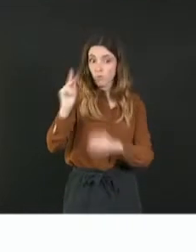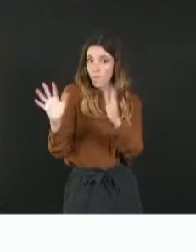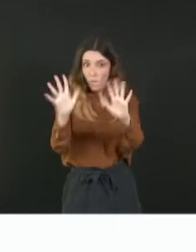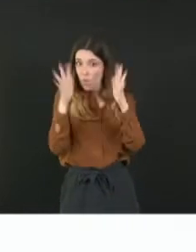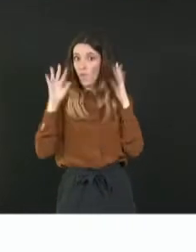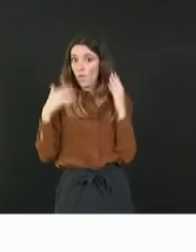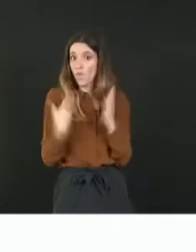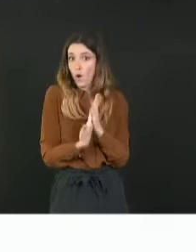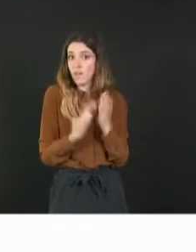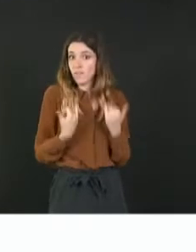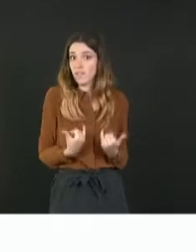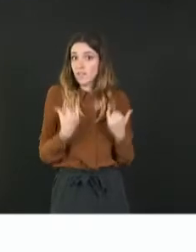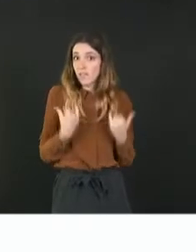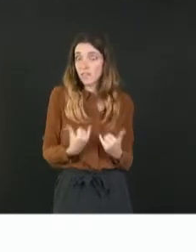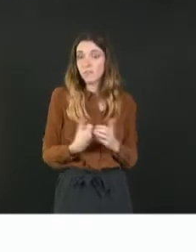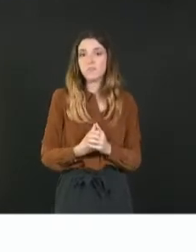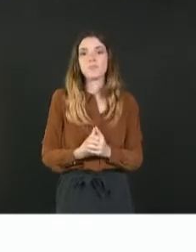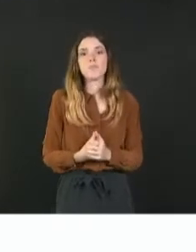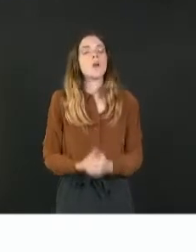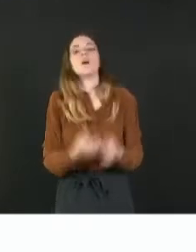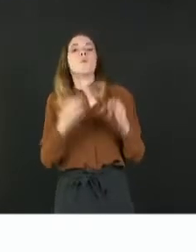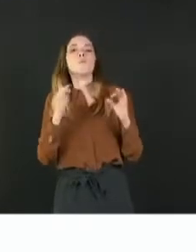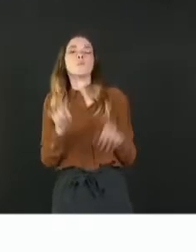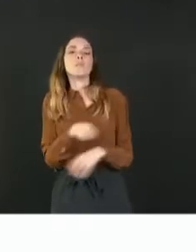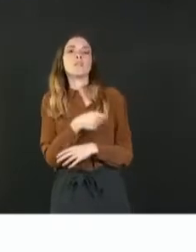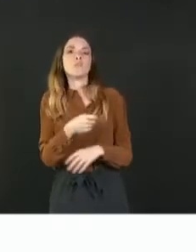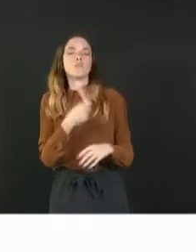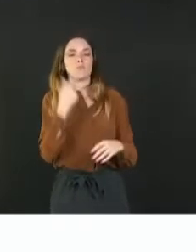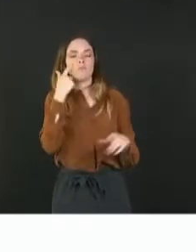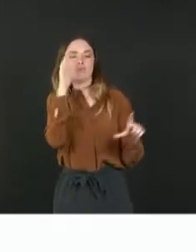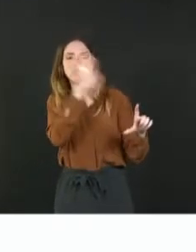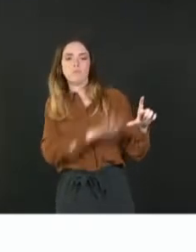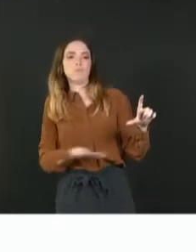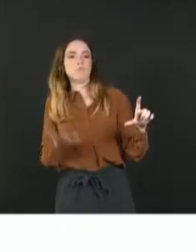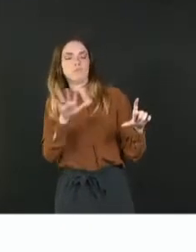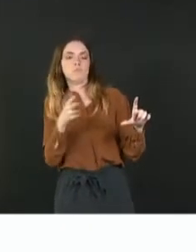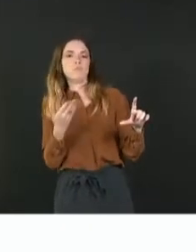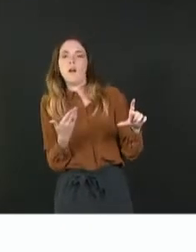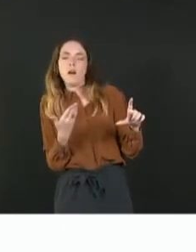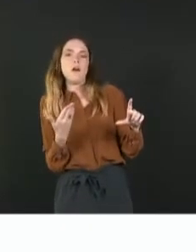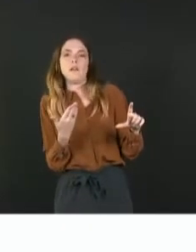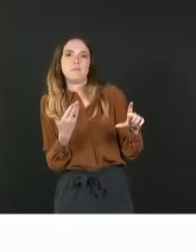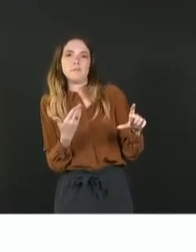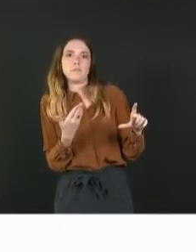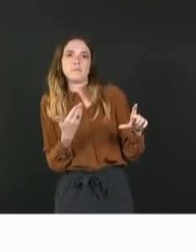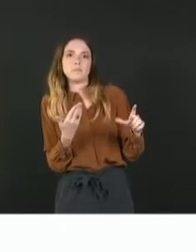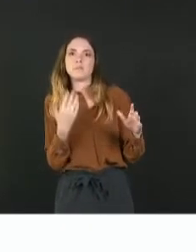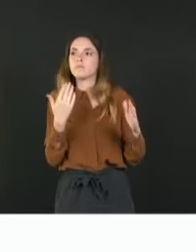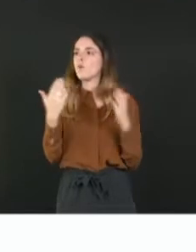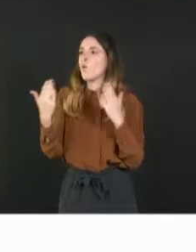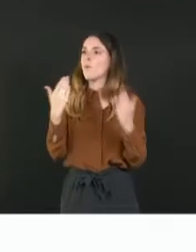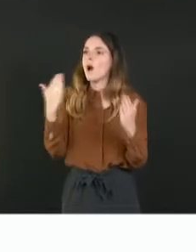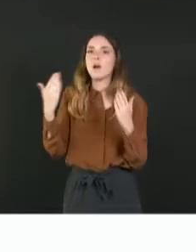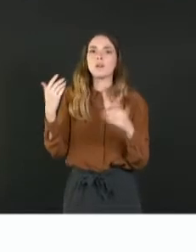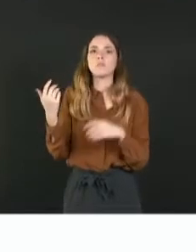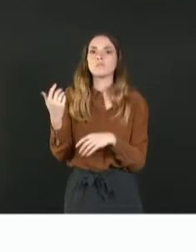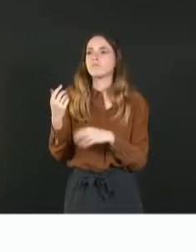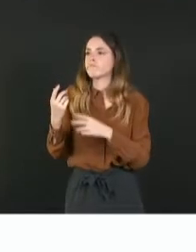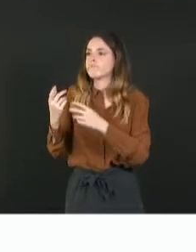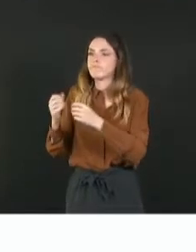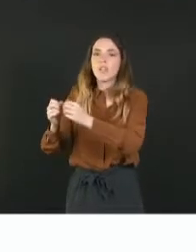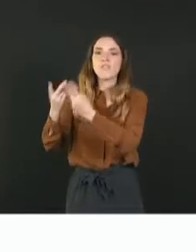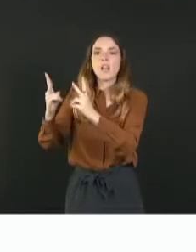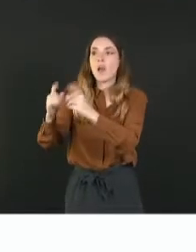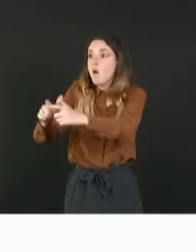forcément, c'est évidemment sur ce secteur-là, c'est indéniable que la place de la forêt par rapport à l'urbanisation,